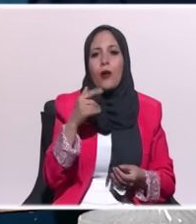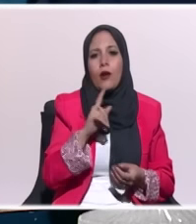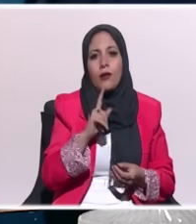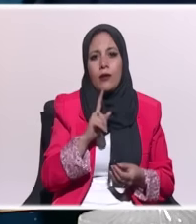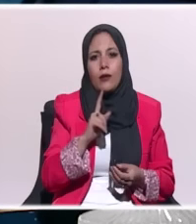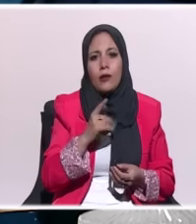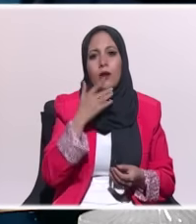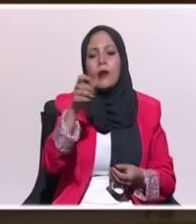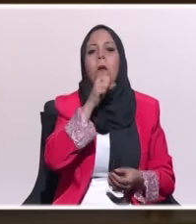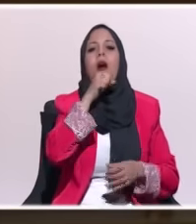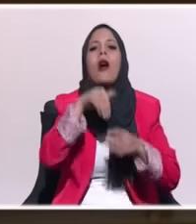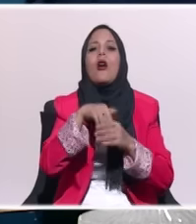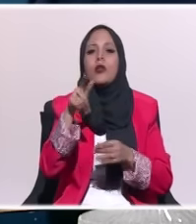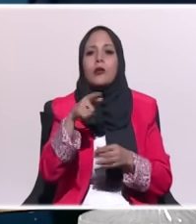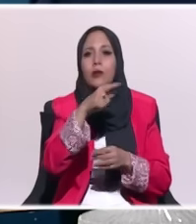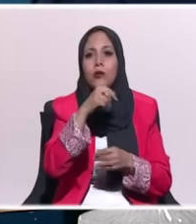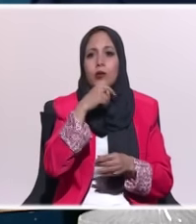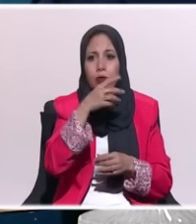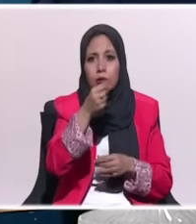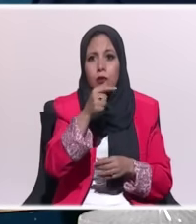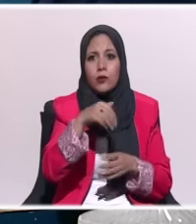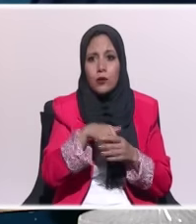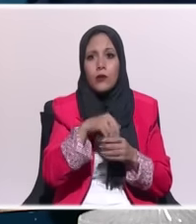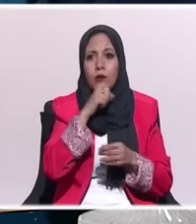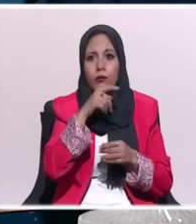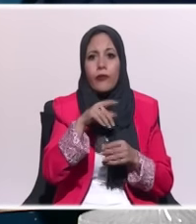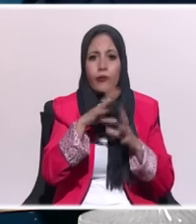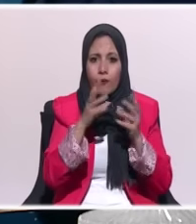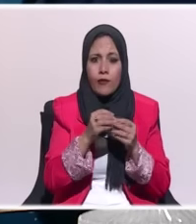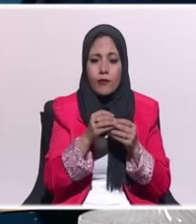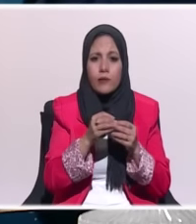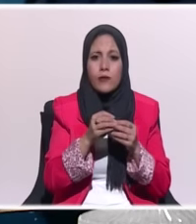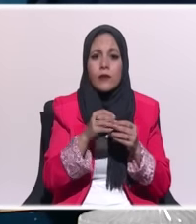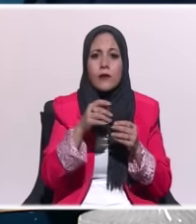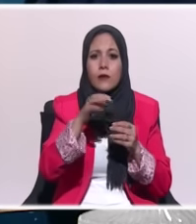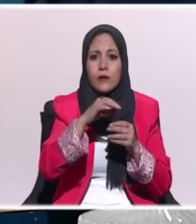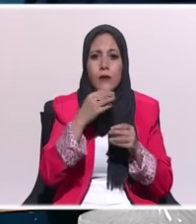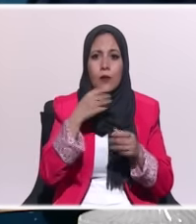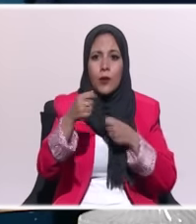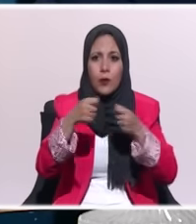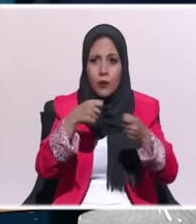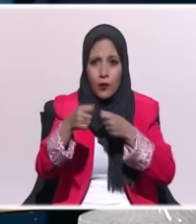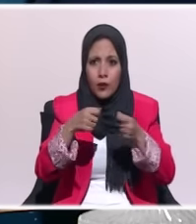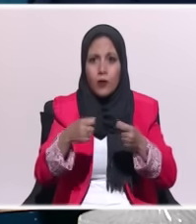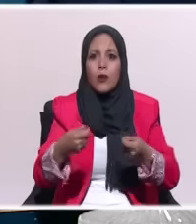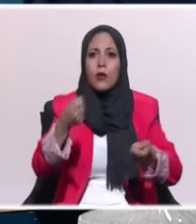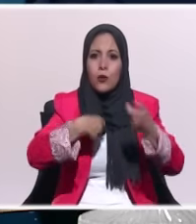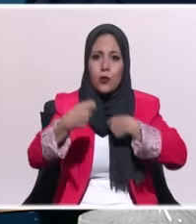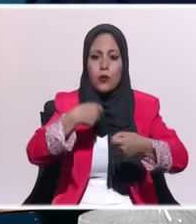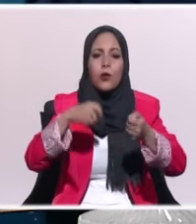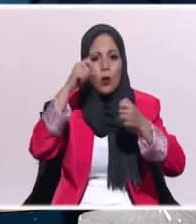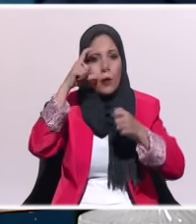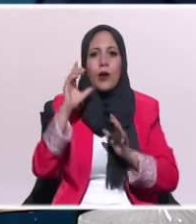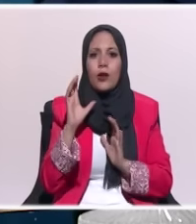هي ما ينفعش. طب انت ورثتي من ابوكي؟ ابويا كل حاجه كانت معايا باعها وصرفها عليا وهو عايش.